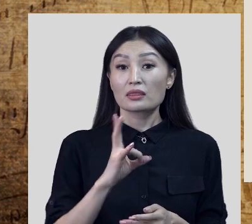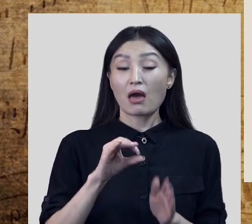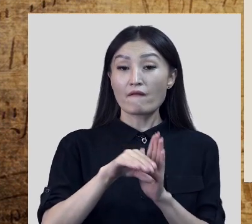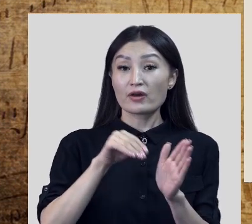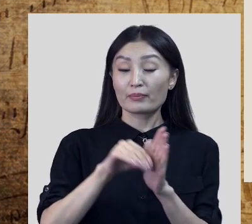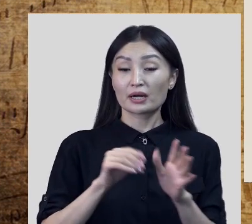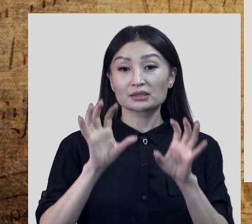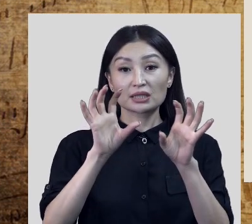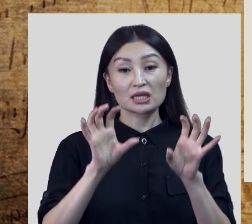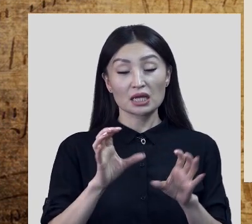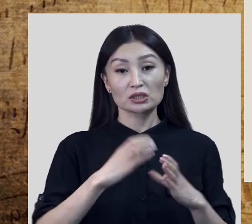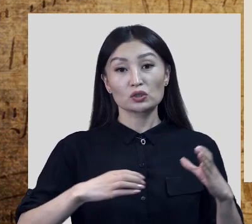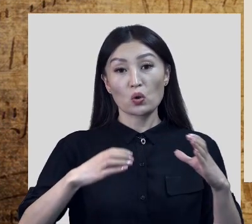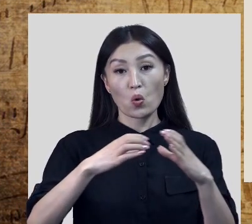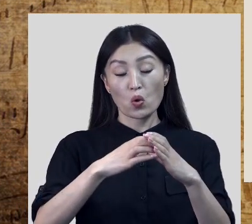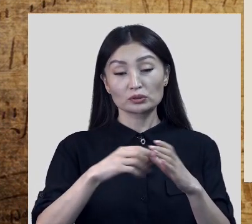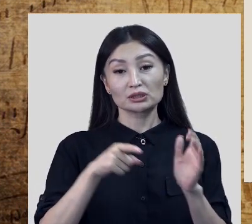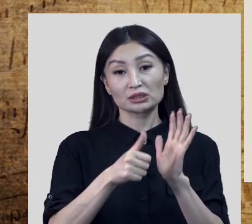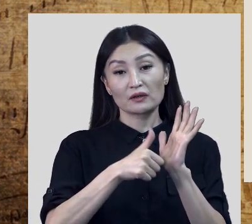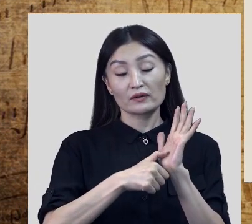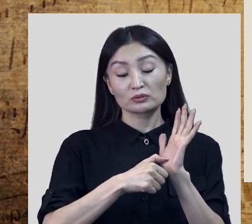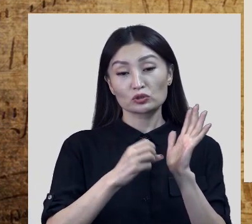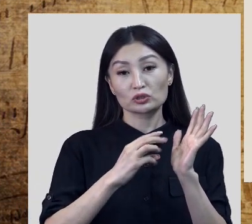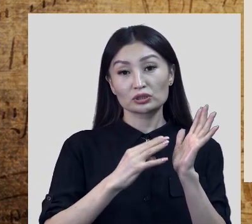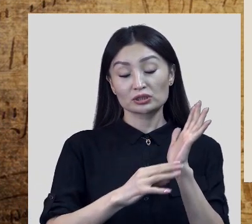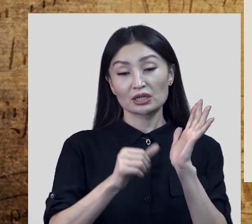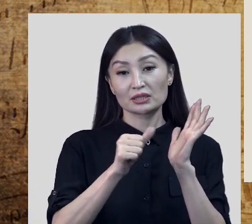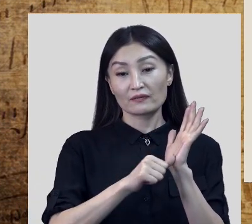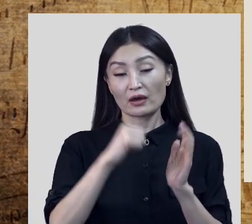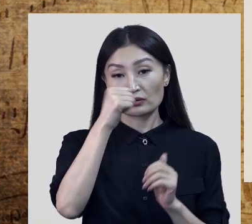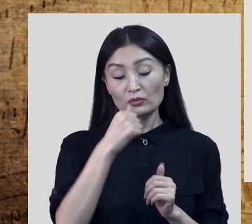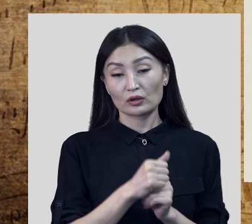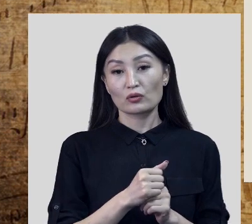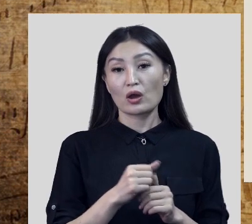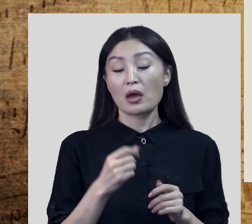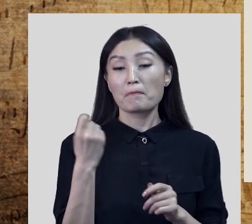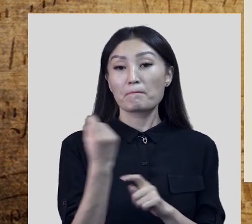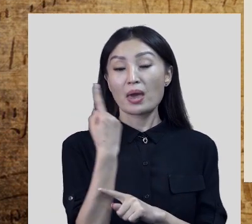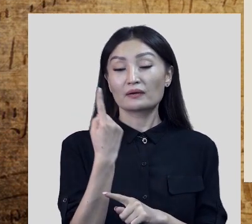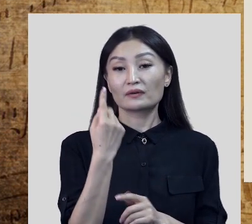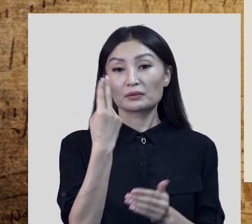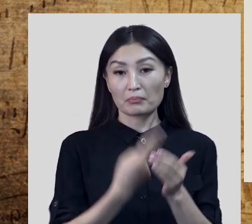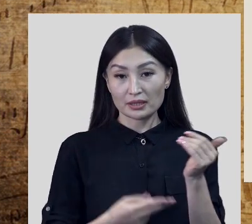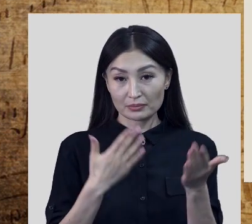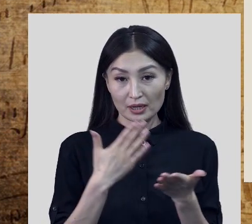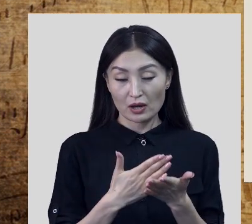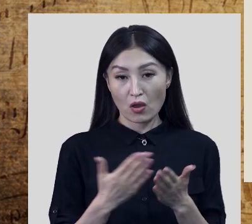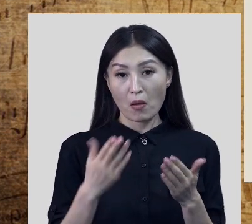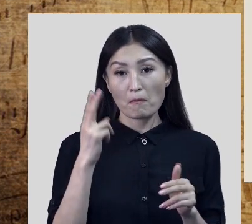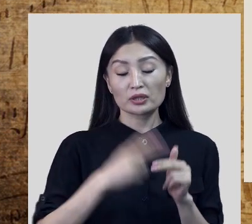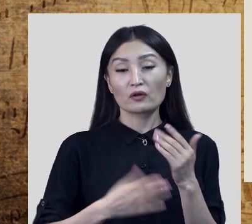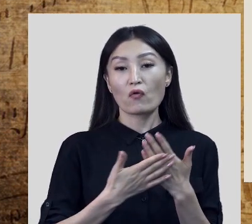выборах законодательный корпус в 1869 году бонапарте ст и впервые потерпели поражения потеряв около